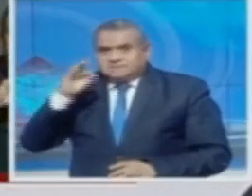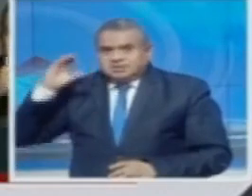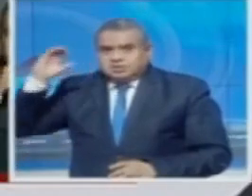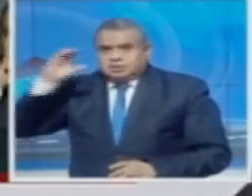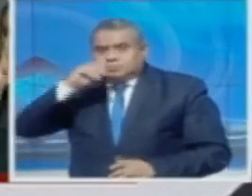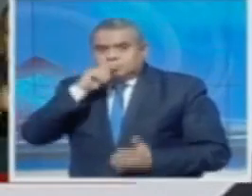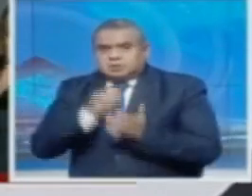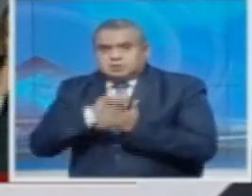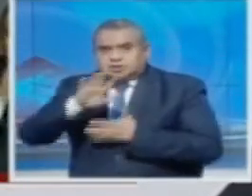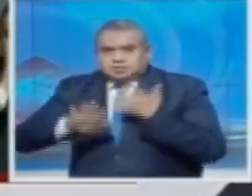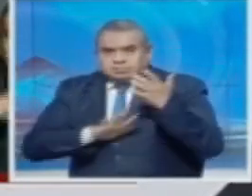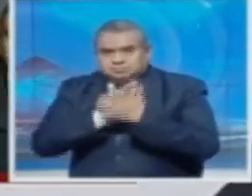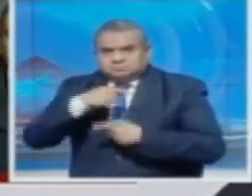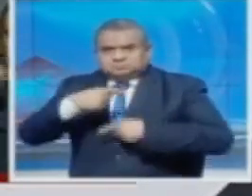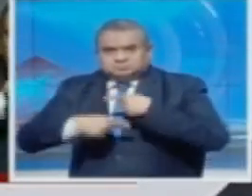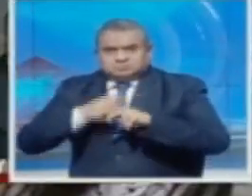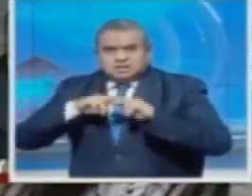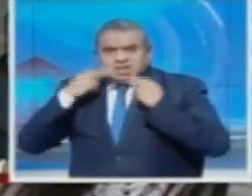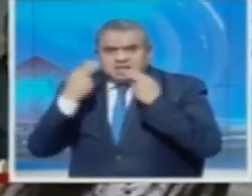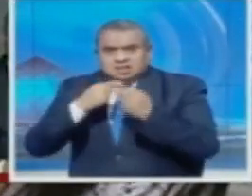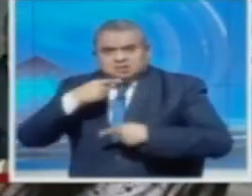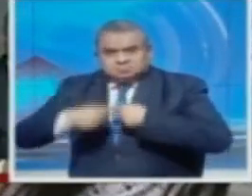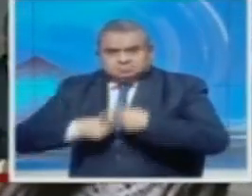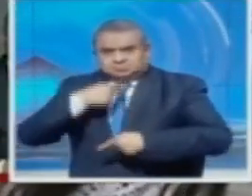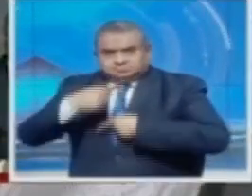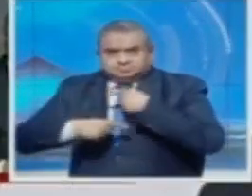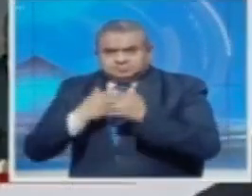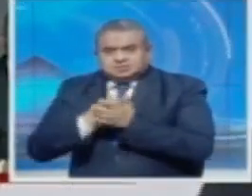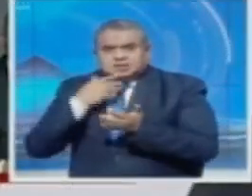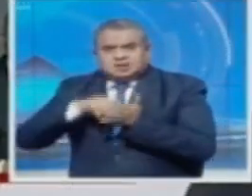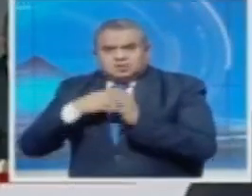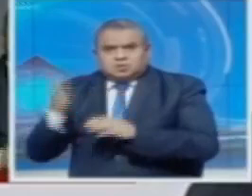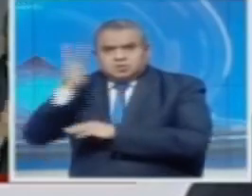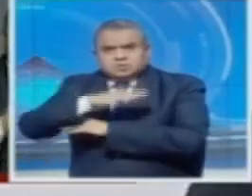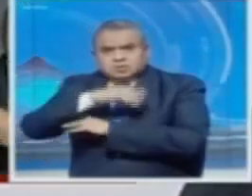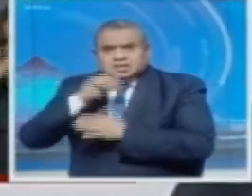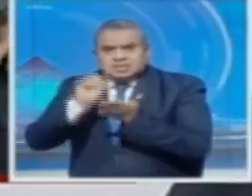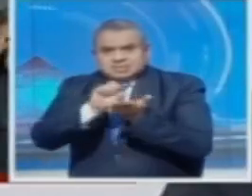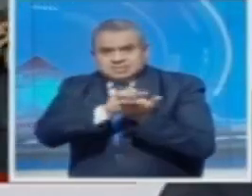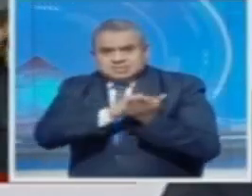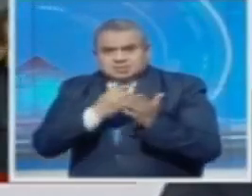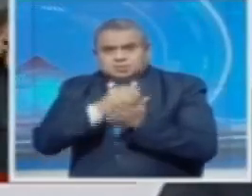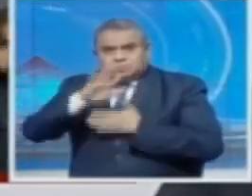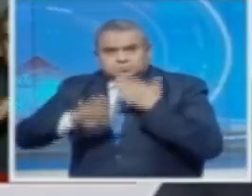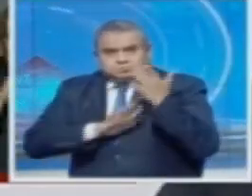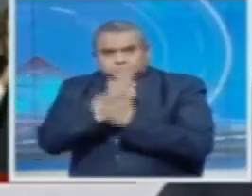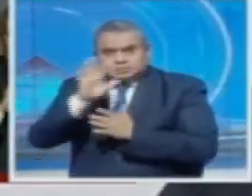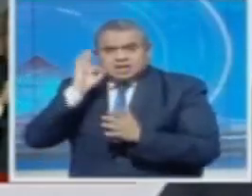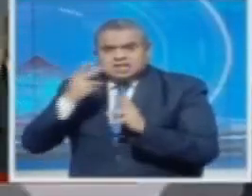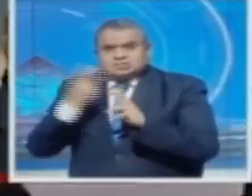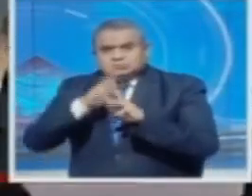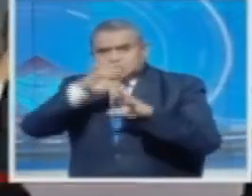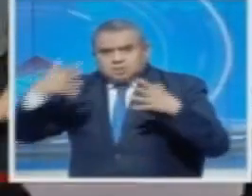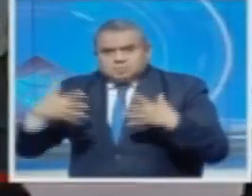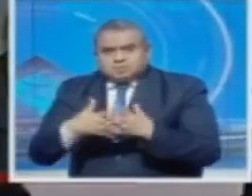السيسي يؤكد أن الأزمات العالمية المتتالية أثرت على الدول النامية، والوضع الراهن يحتم على الجميع